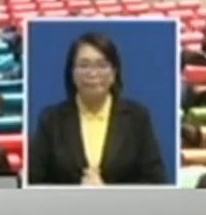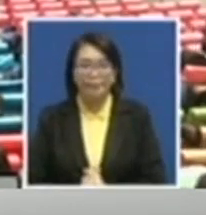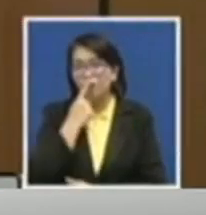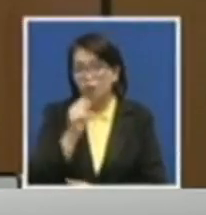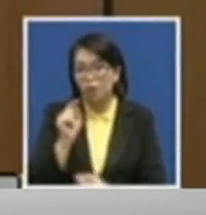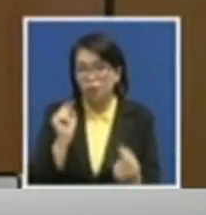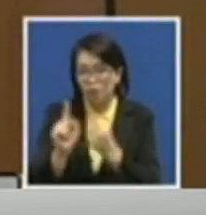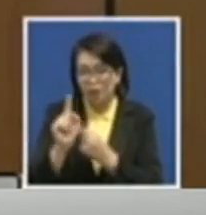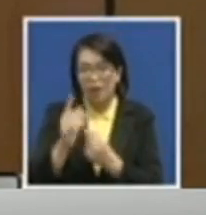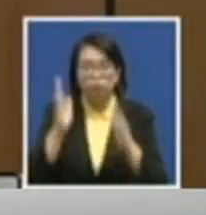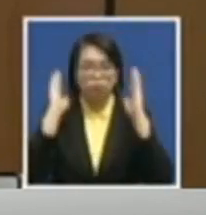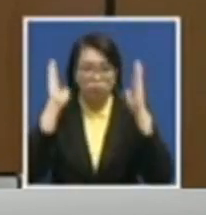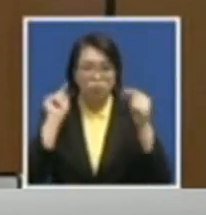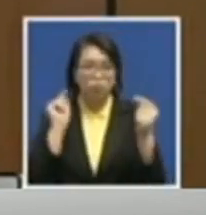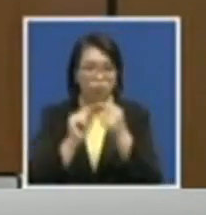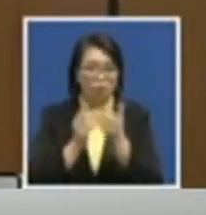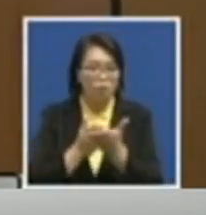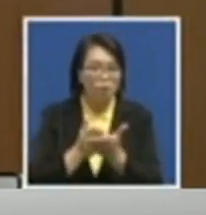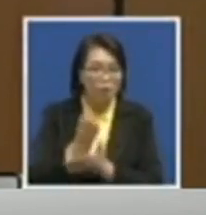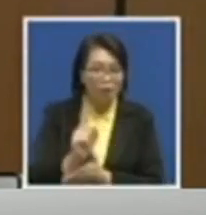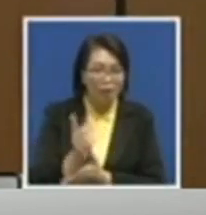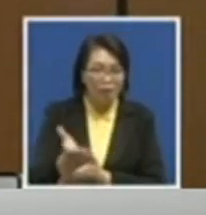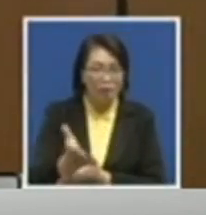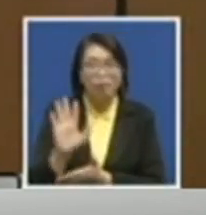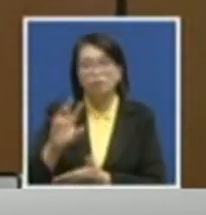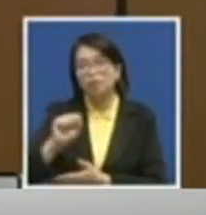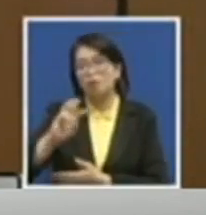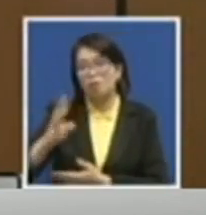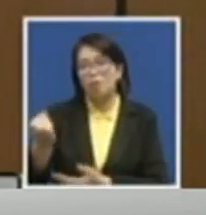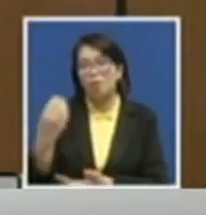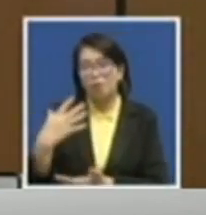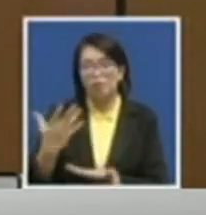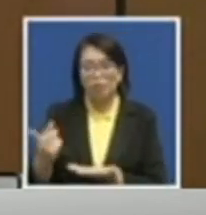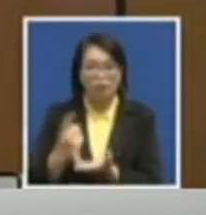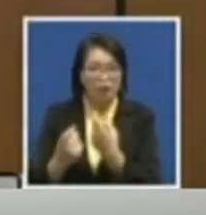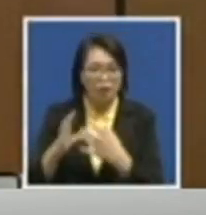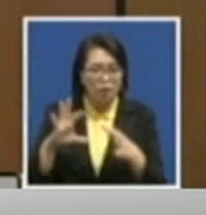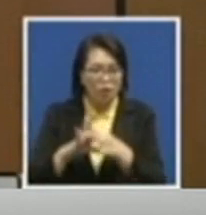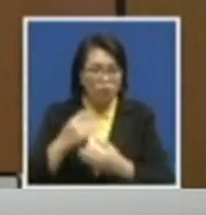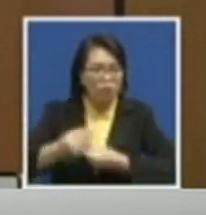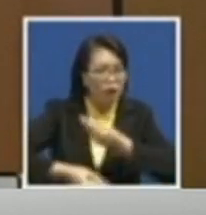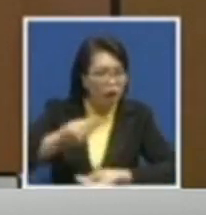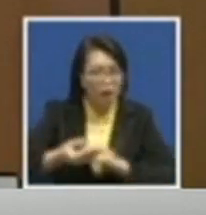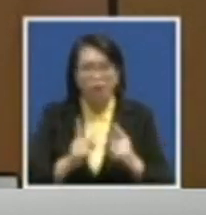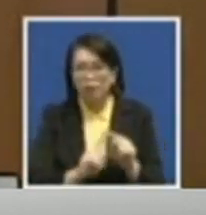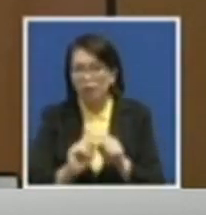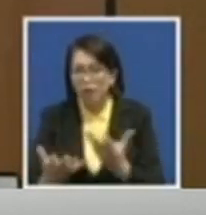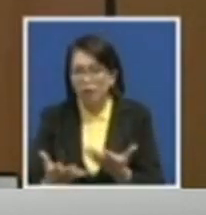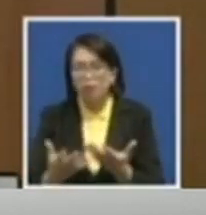นไม่ได้บอกเลยว่าจะประกันอะไรบ้างอะไรที่มันชัดเจนใช่ไหมก็คือแบบความชัดเจนแน่นอนของนโยบาย